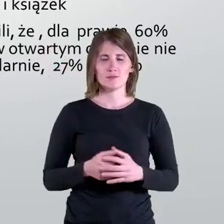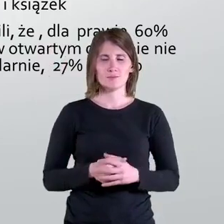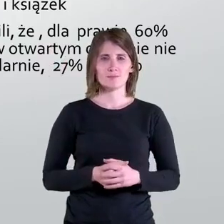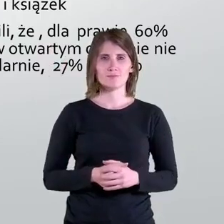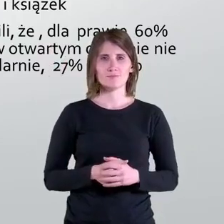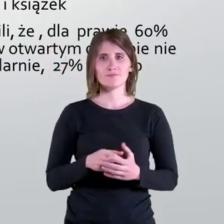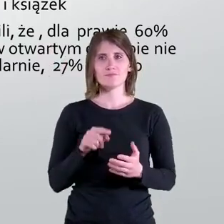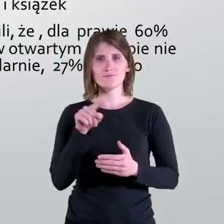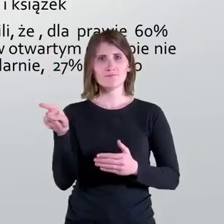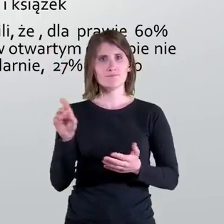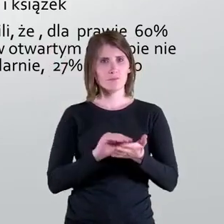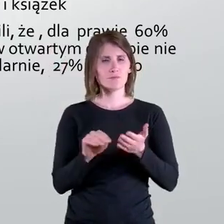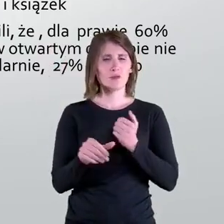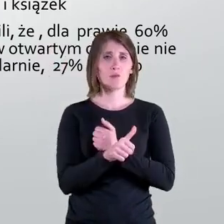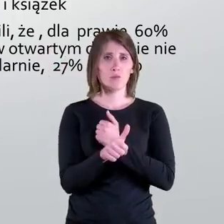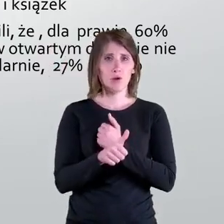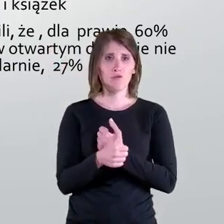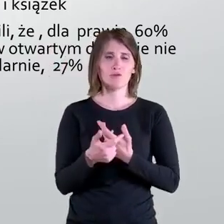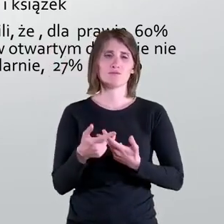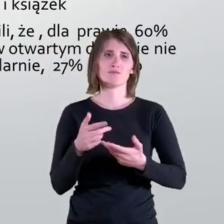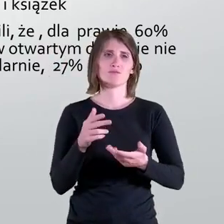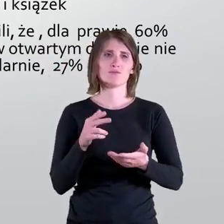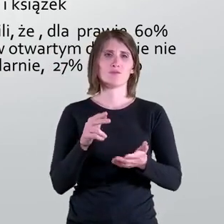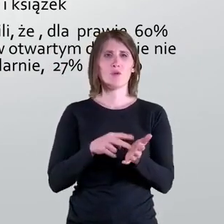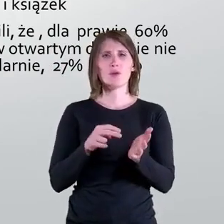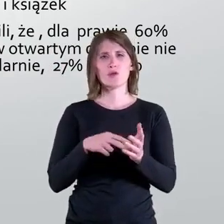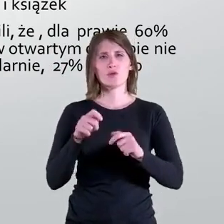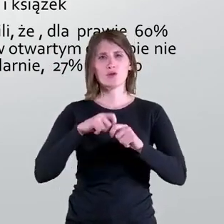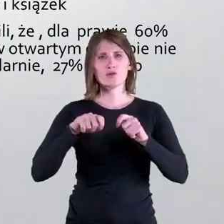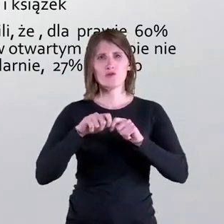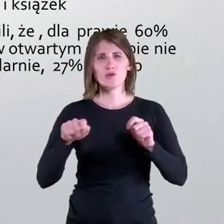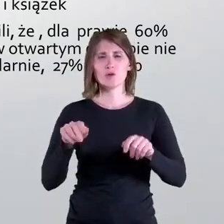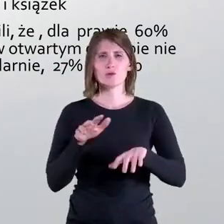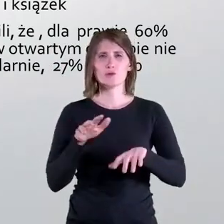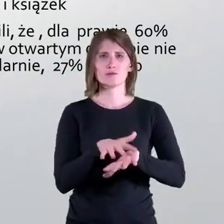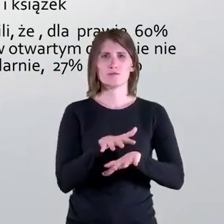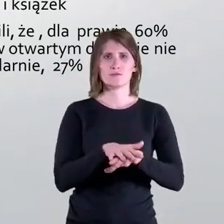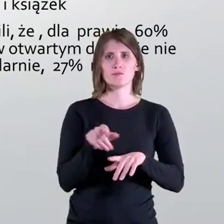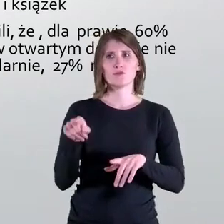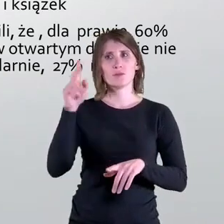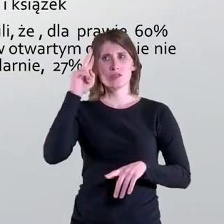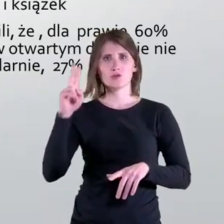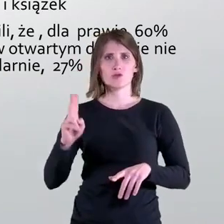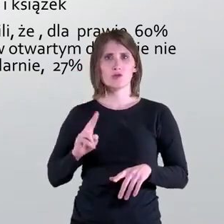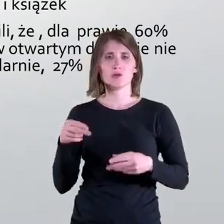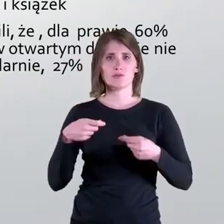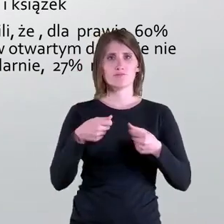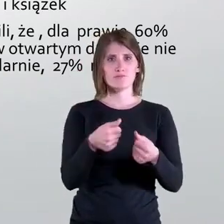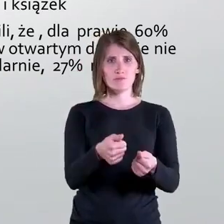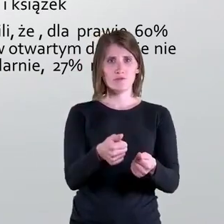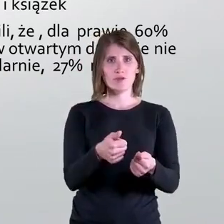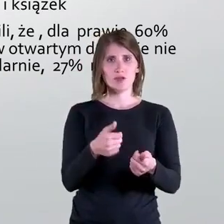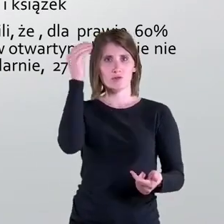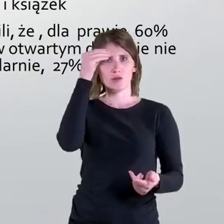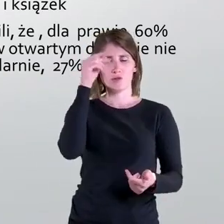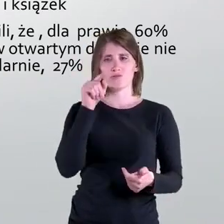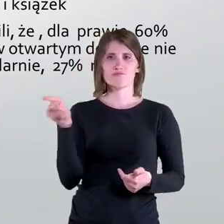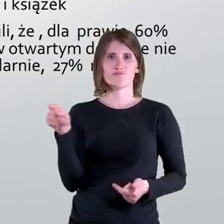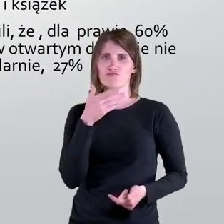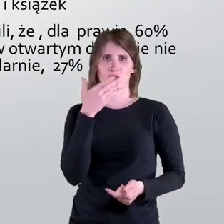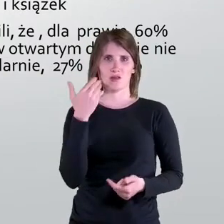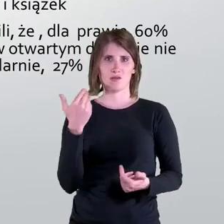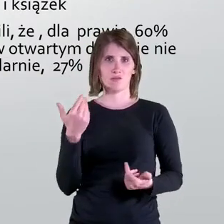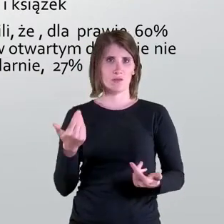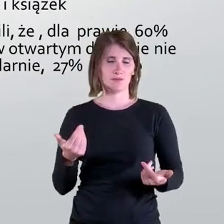wskazał m.in właśnie Brak rozwiązań systemowych wskazanych przez instytucje finansujące naukę i